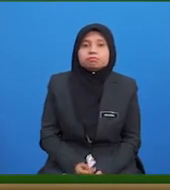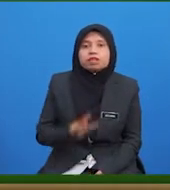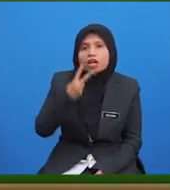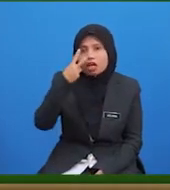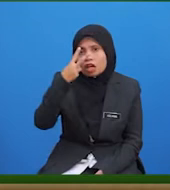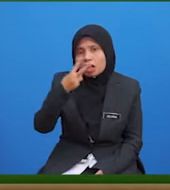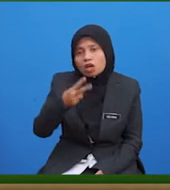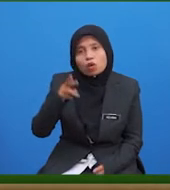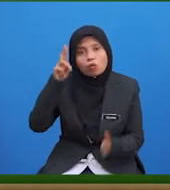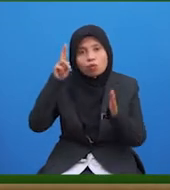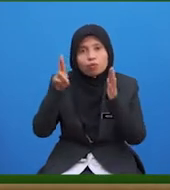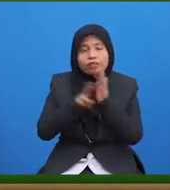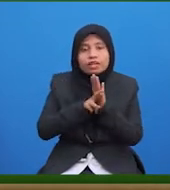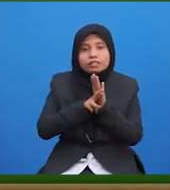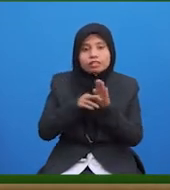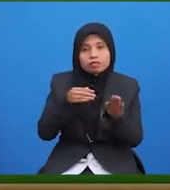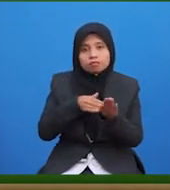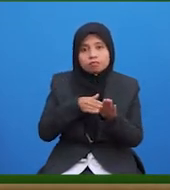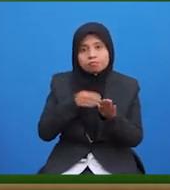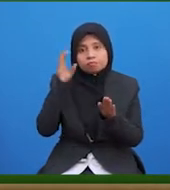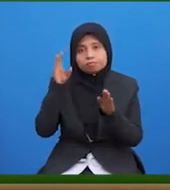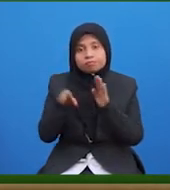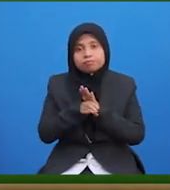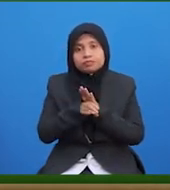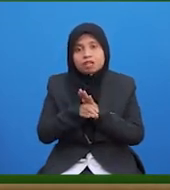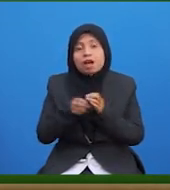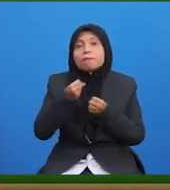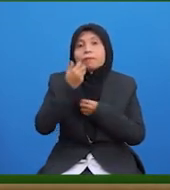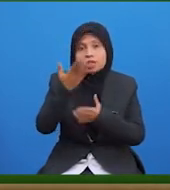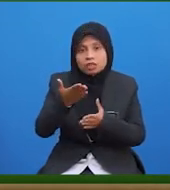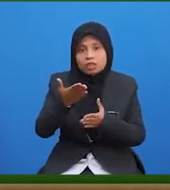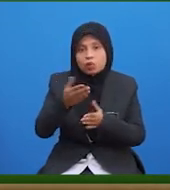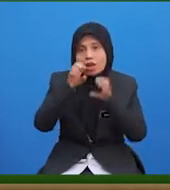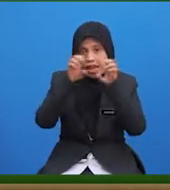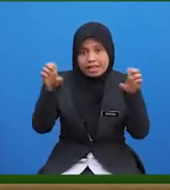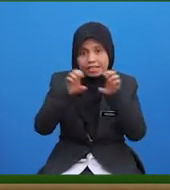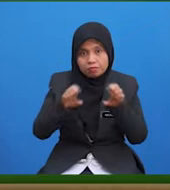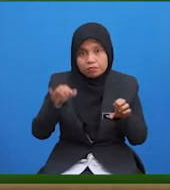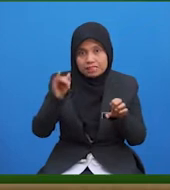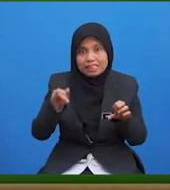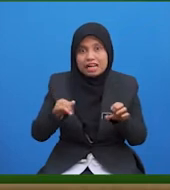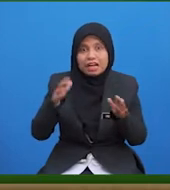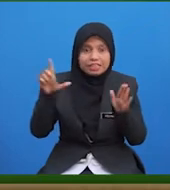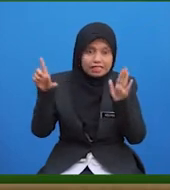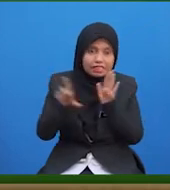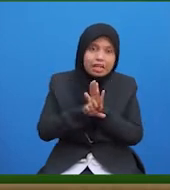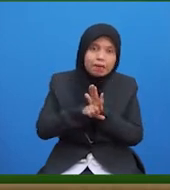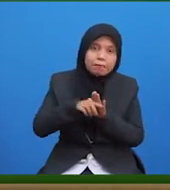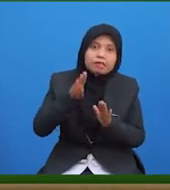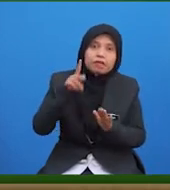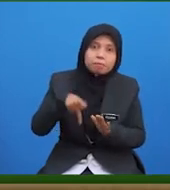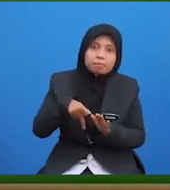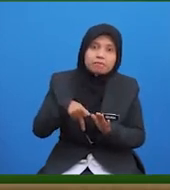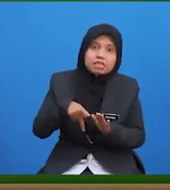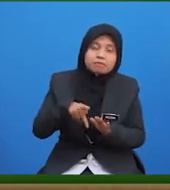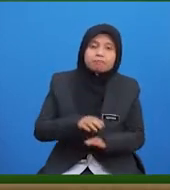Perhatikan rajah dalam paparan berikut. Nyatakan elemen yang berlabel P di dalam